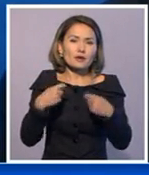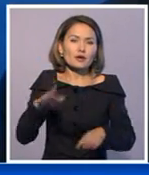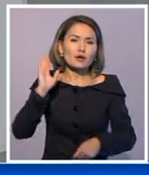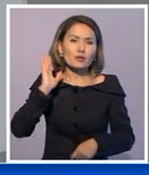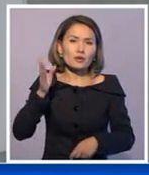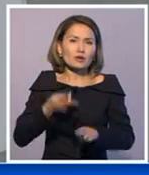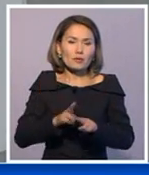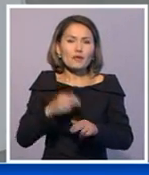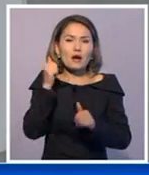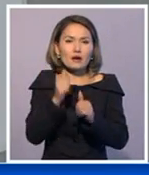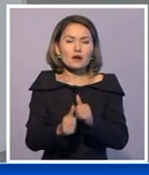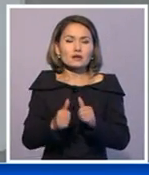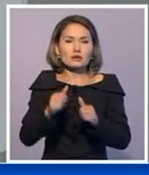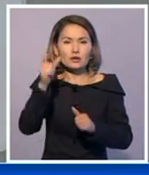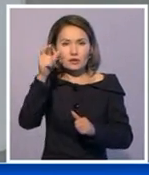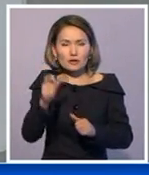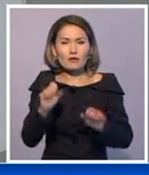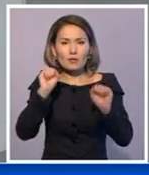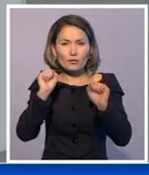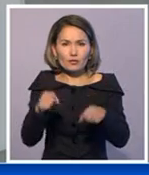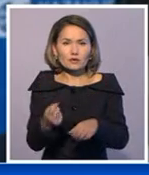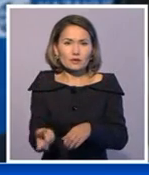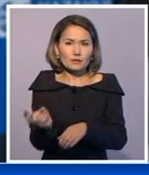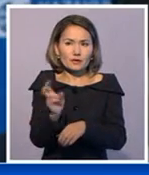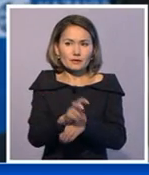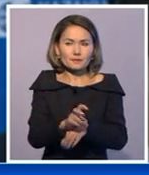басына салмағы 50 келеден аспаса баж салығы салынбайды.